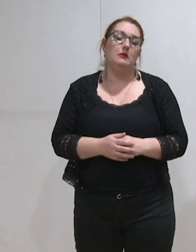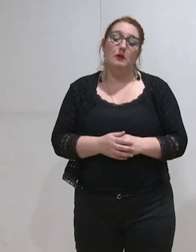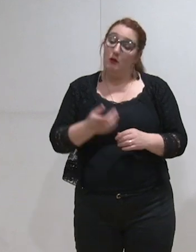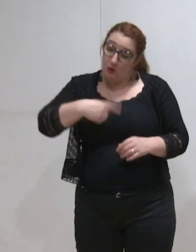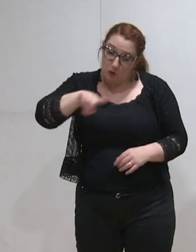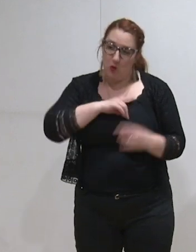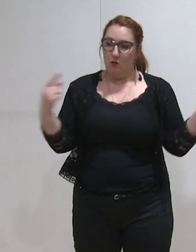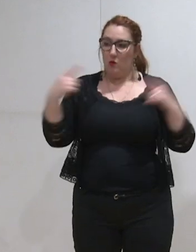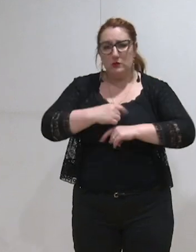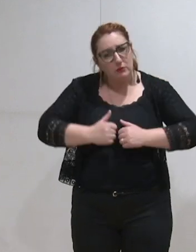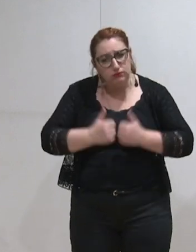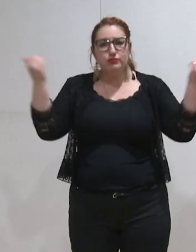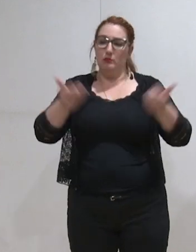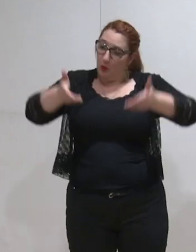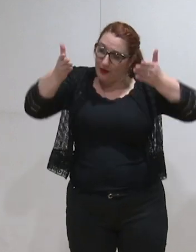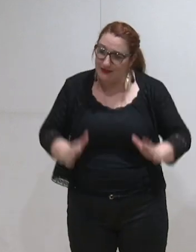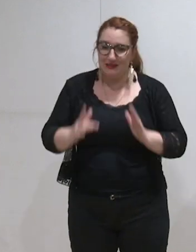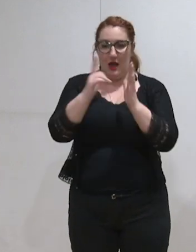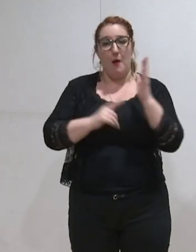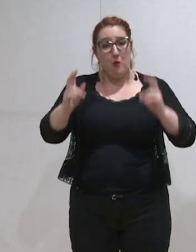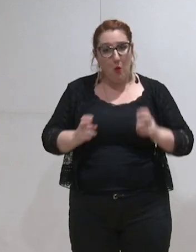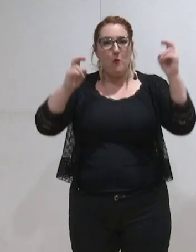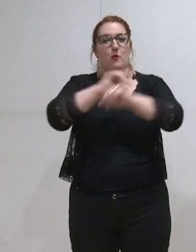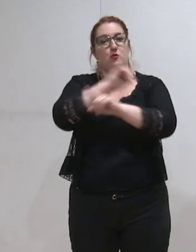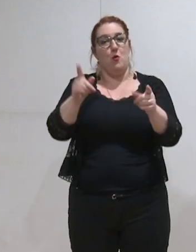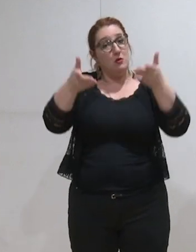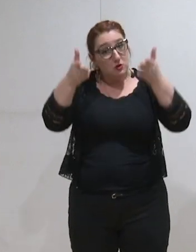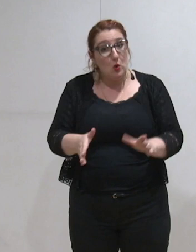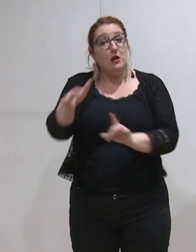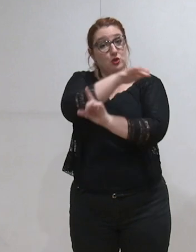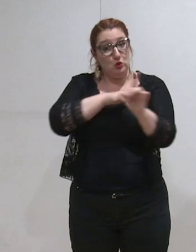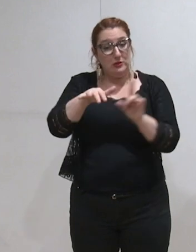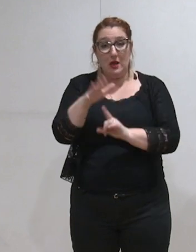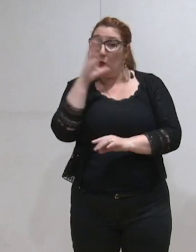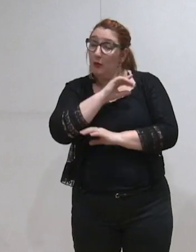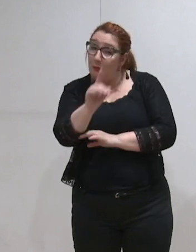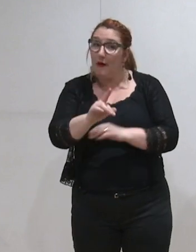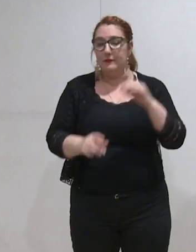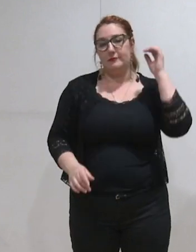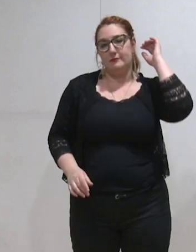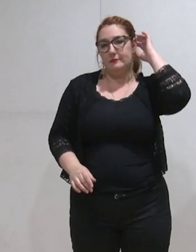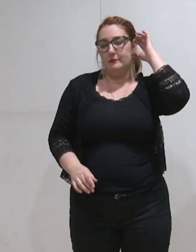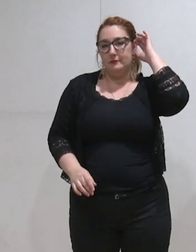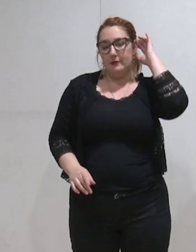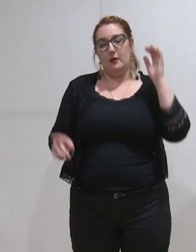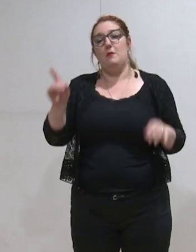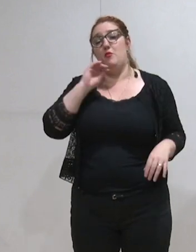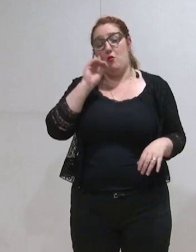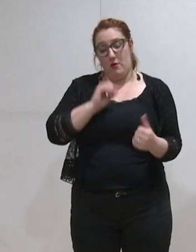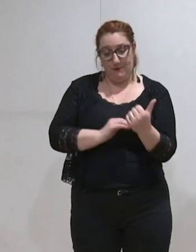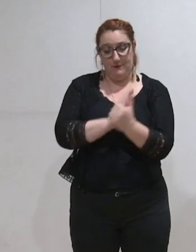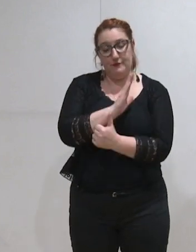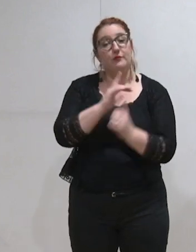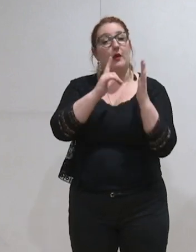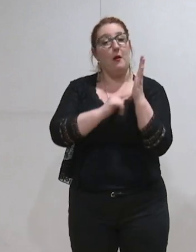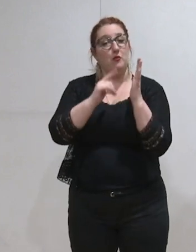choisi de ne pas augmenter les impôts et ce choix est un choix social il faut le rappeler car non seulement il y a ce taux